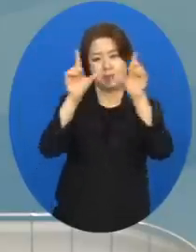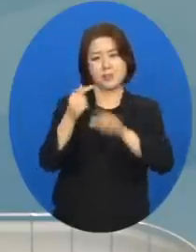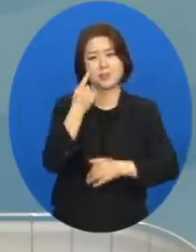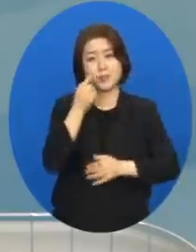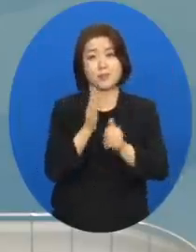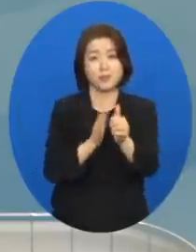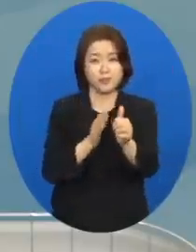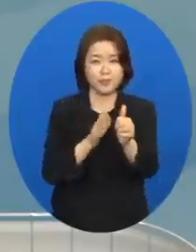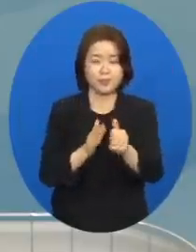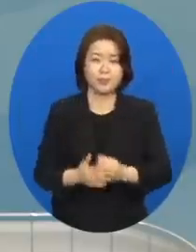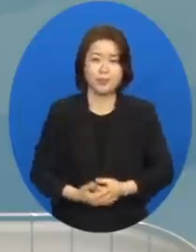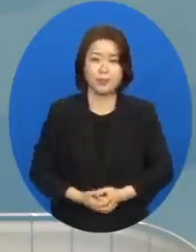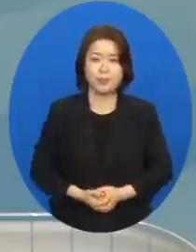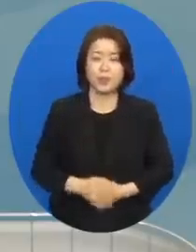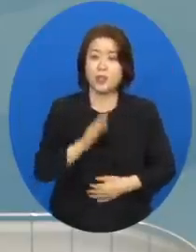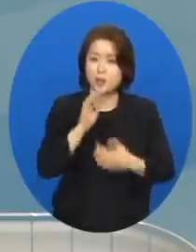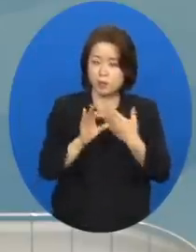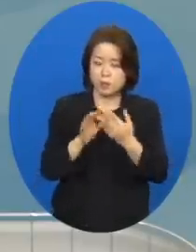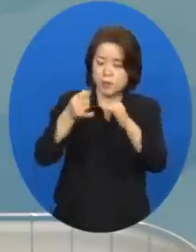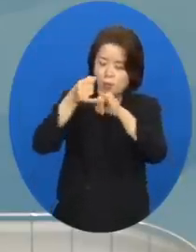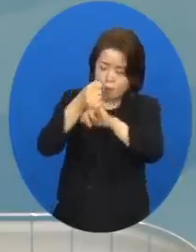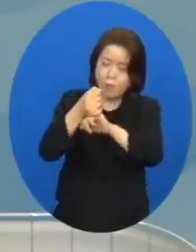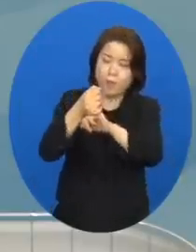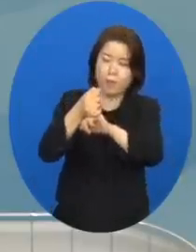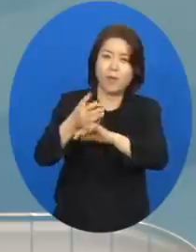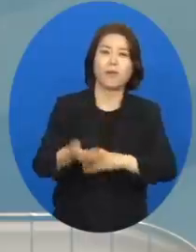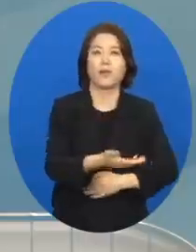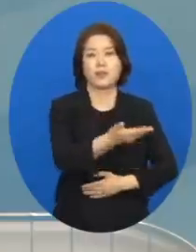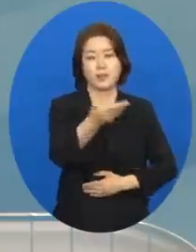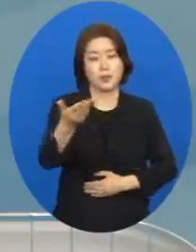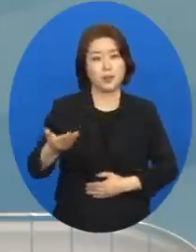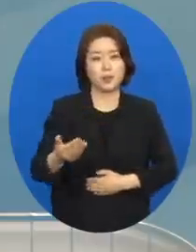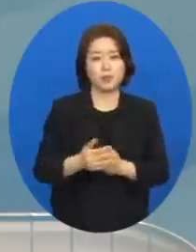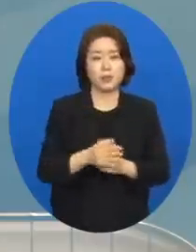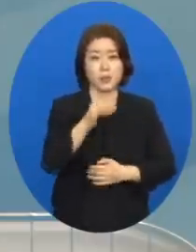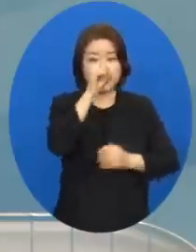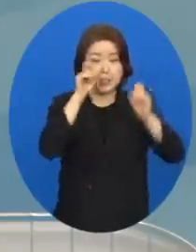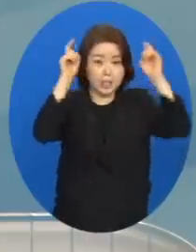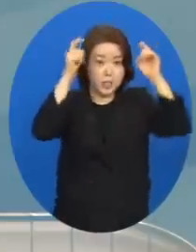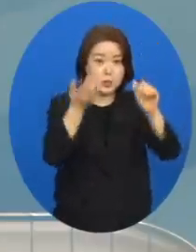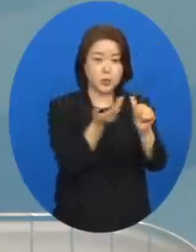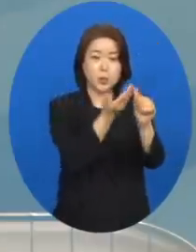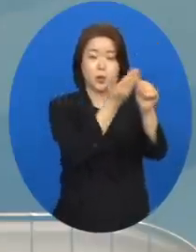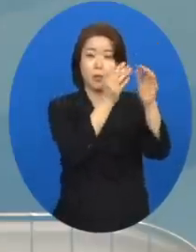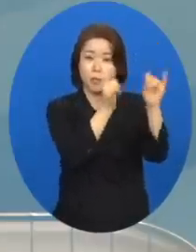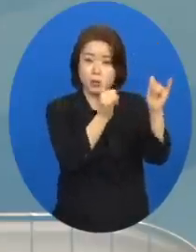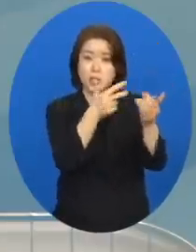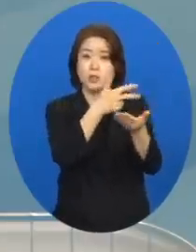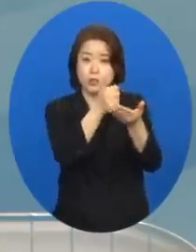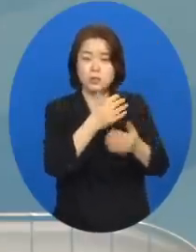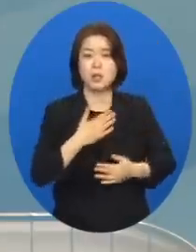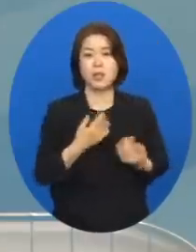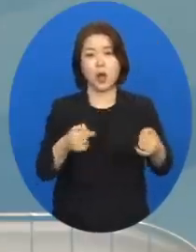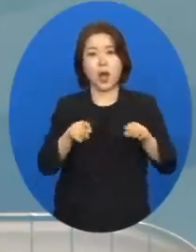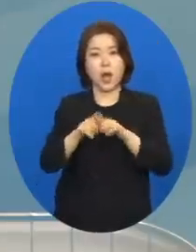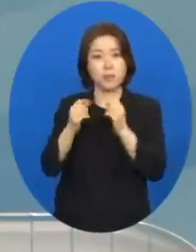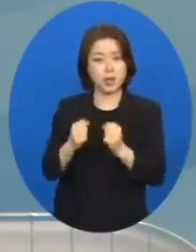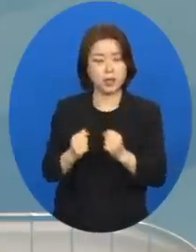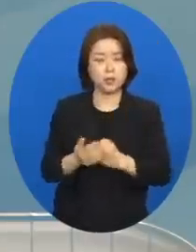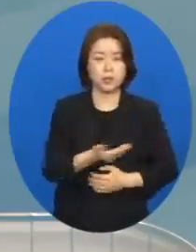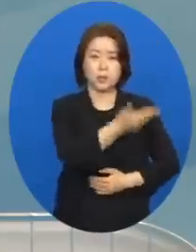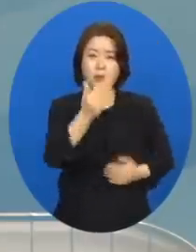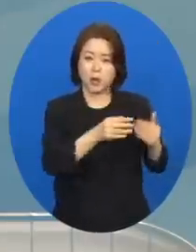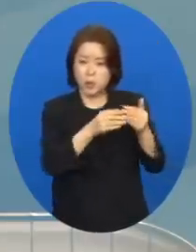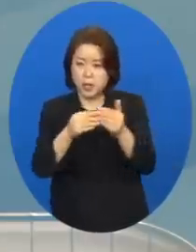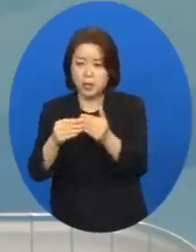바랍니다. 그러면 반드시 여러분이 선한 목자이신 주님이 함께 계시고 여러분을 인도하신다는